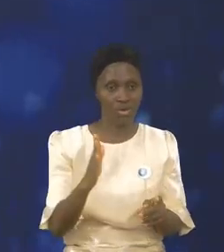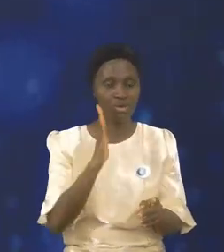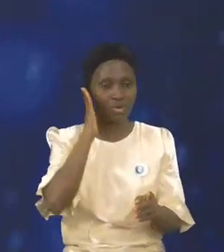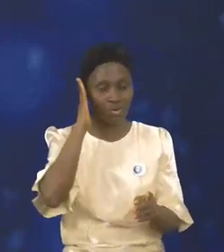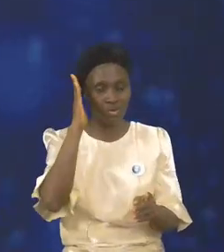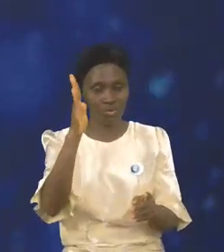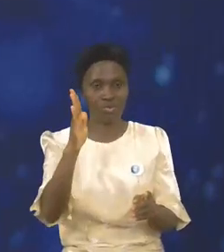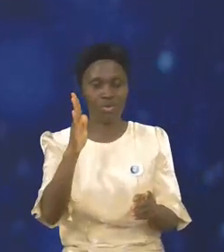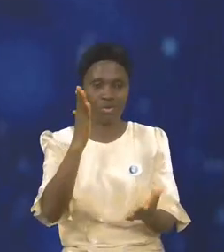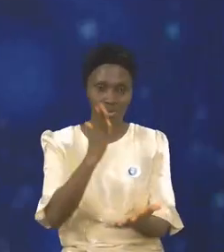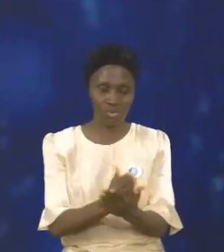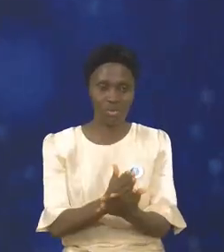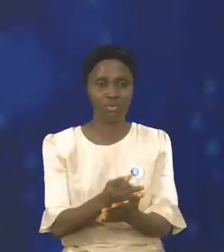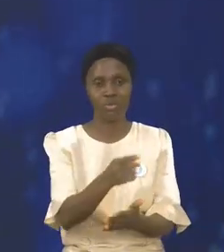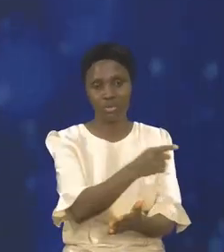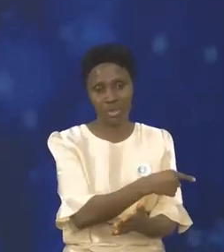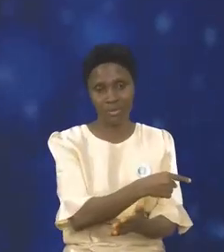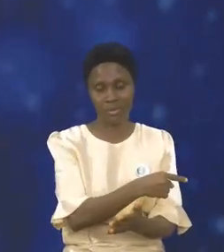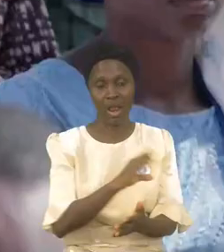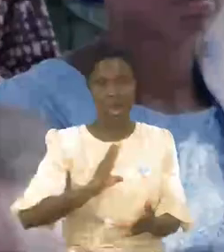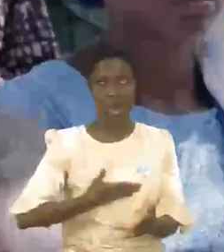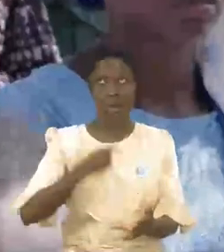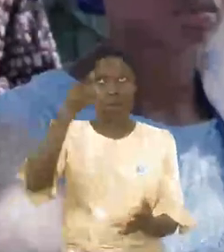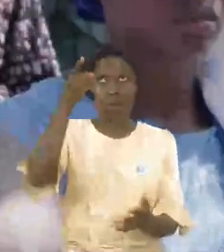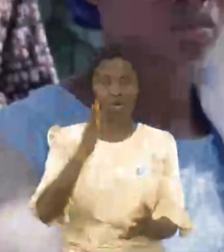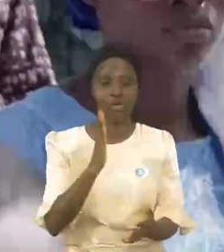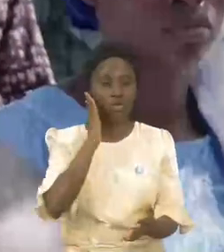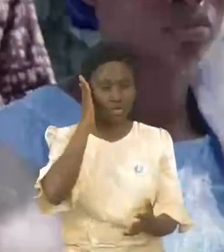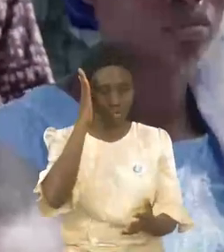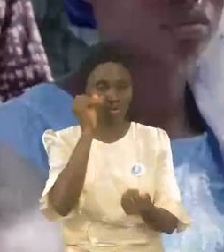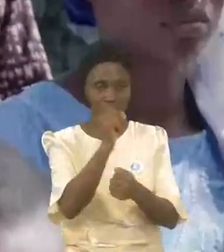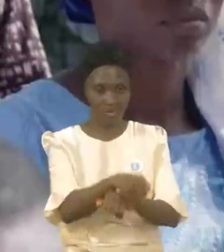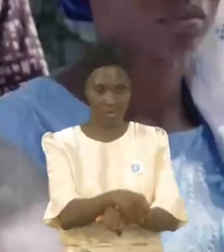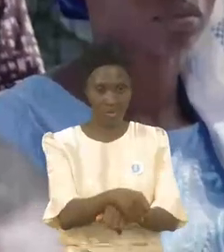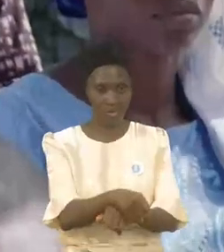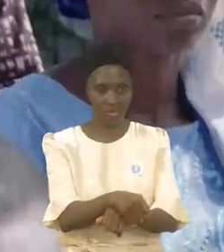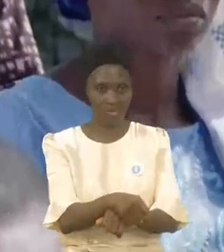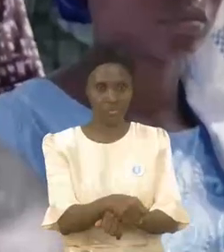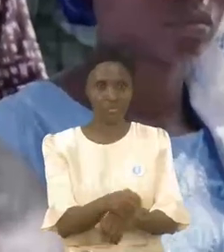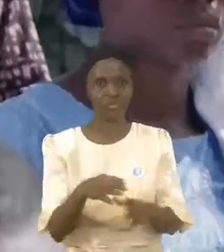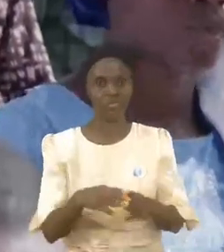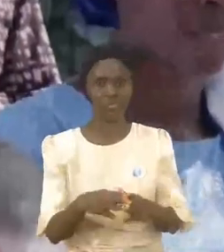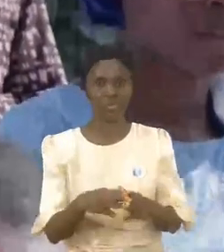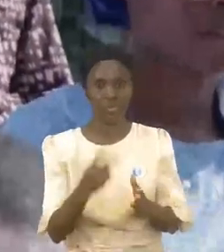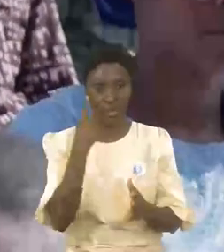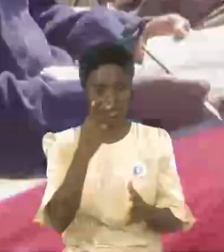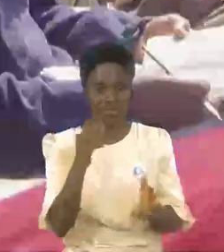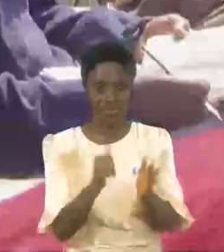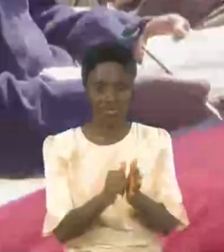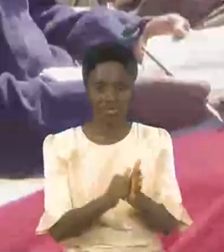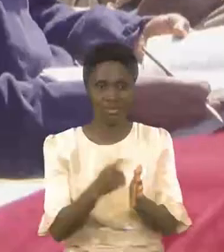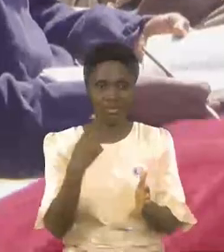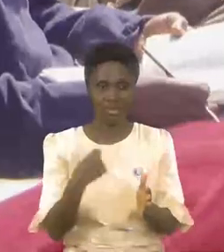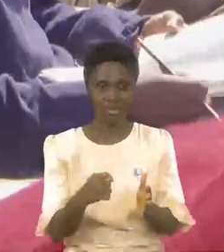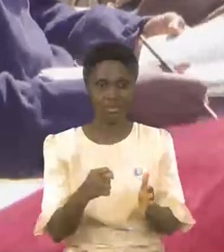l'autre. Il les menace. Dieu les menace. Notre Dieu va vaincre. Notre Christ va